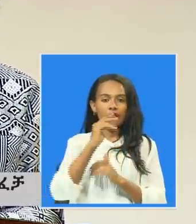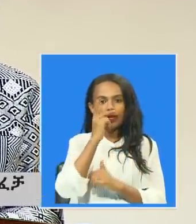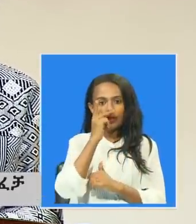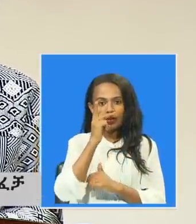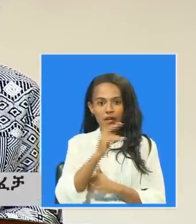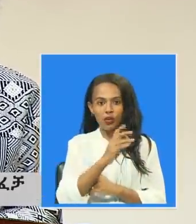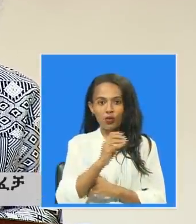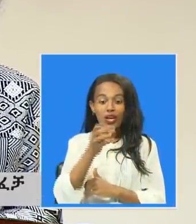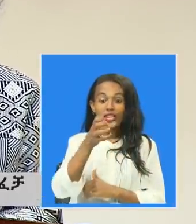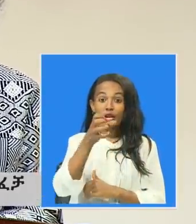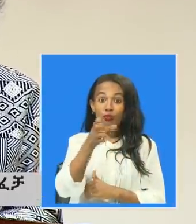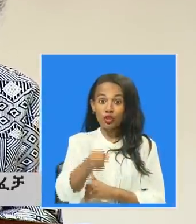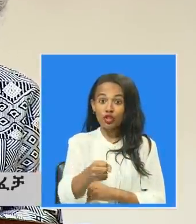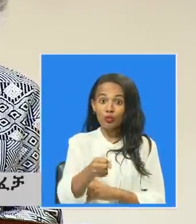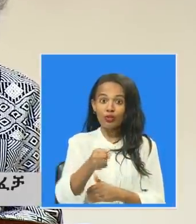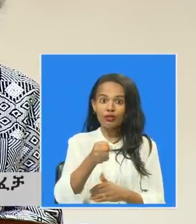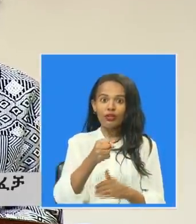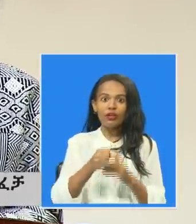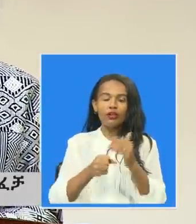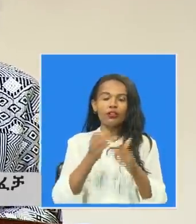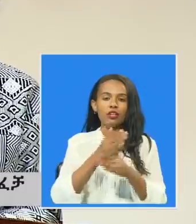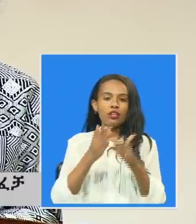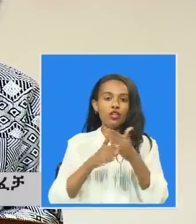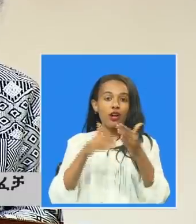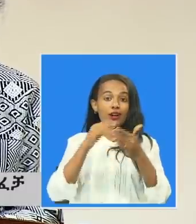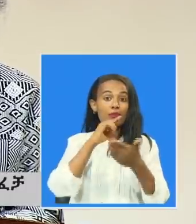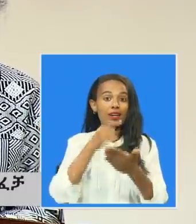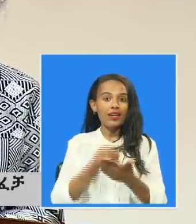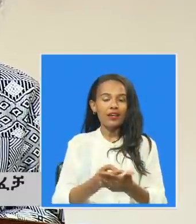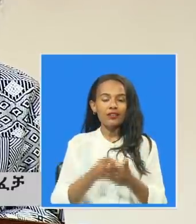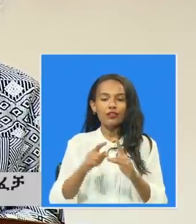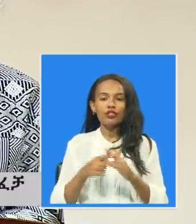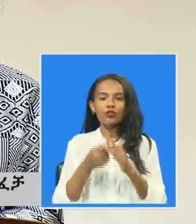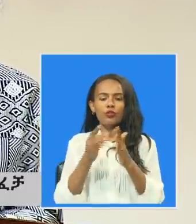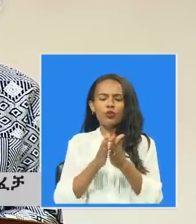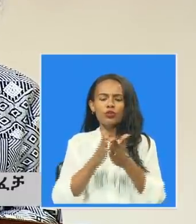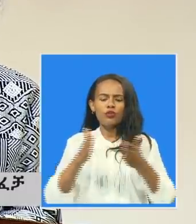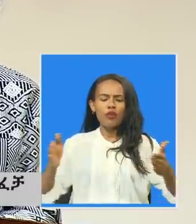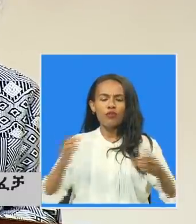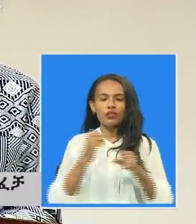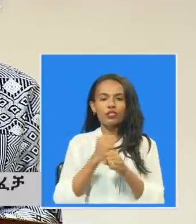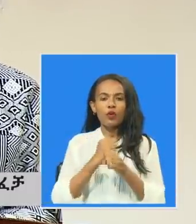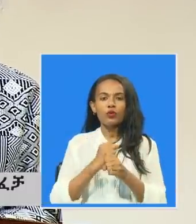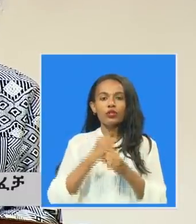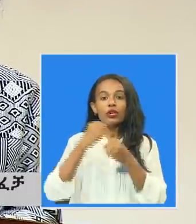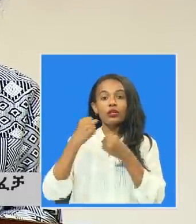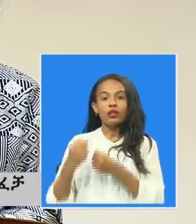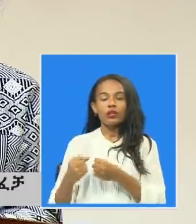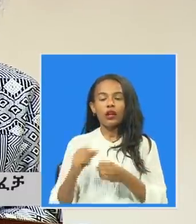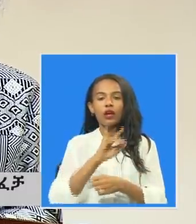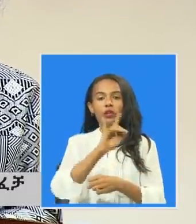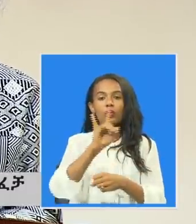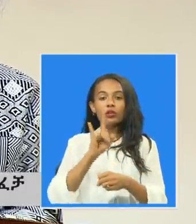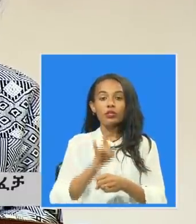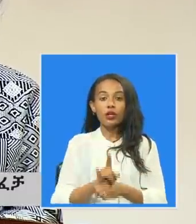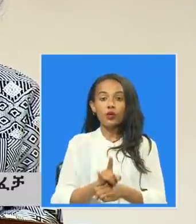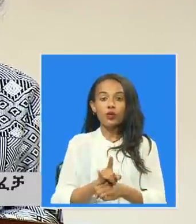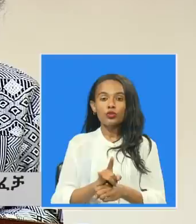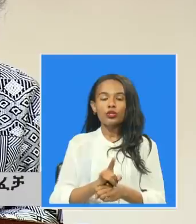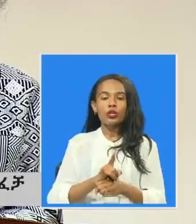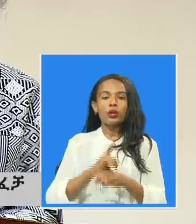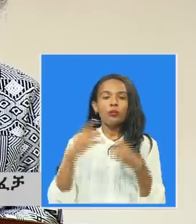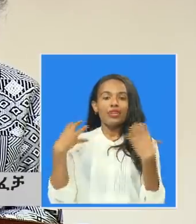የሚታይና የሚጨበጥ ደረጃ ለማረጋጋት የተጀመሩ ሰፋፊ ስራዎች ተጠናክሮ ዜጎች